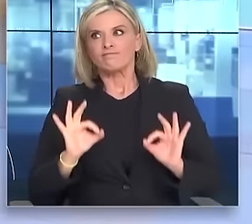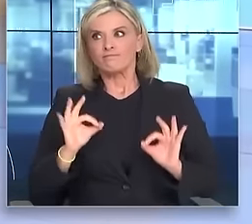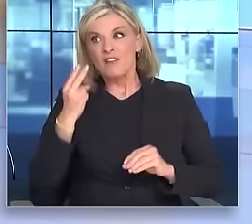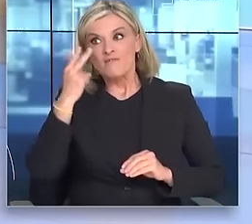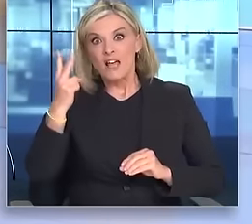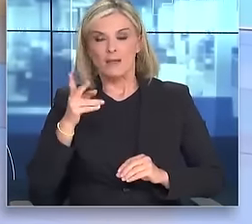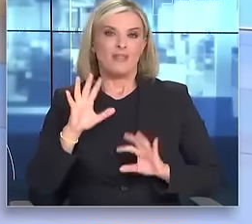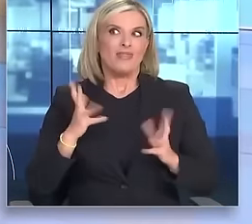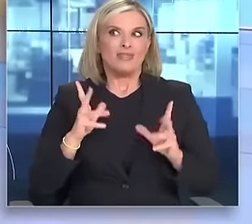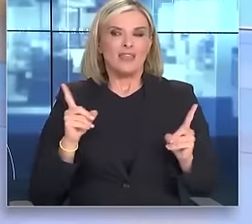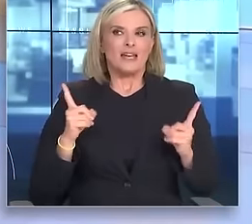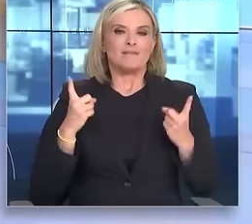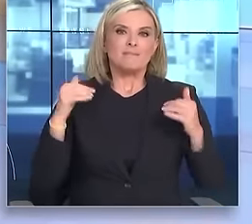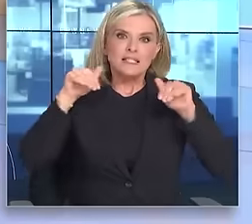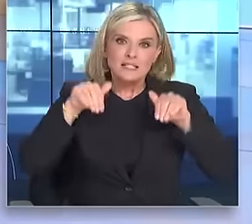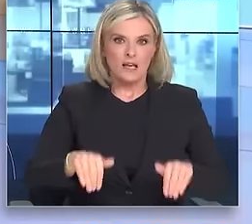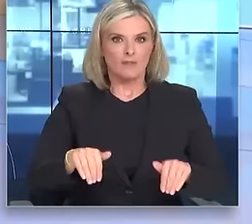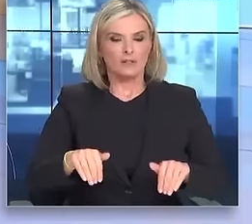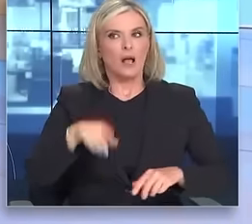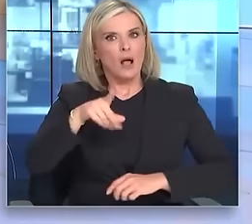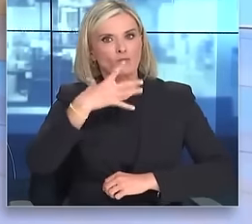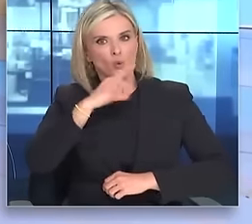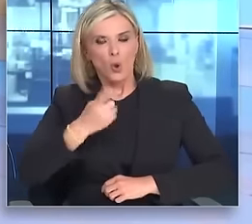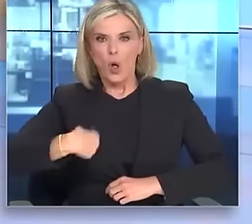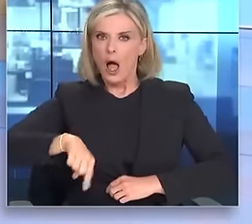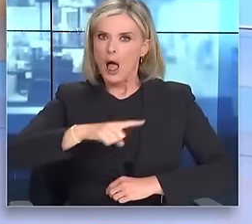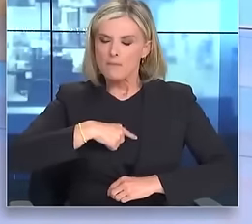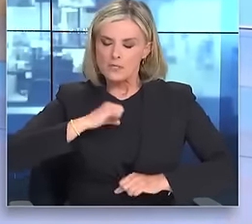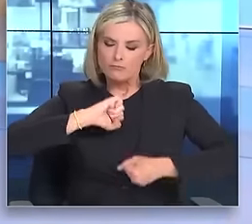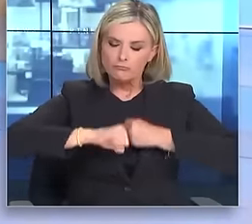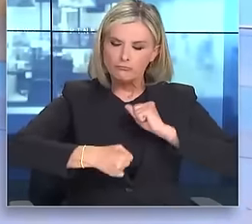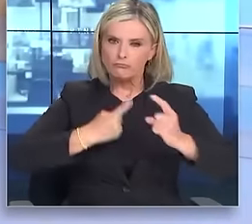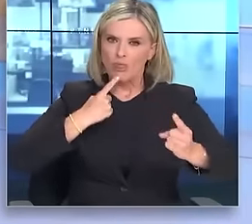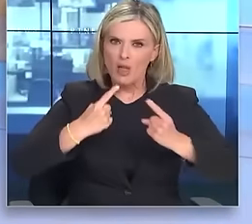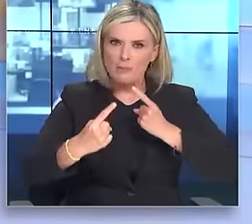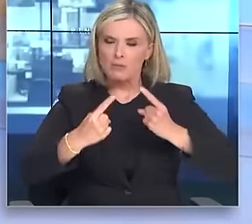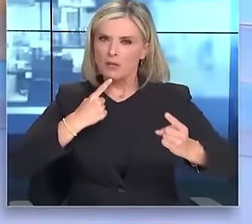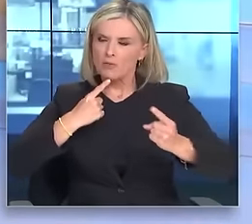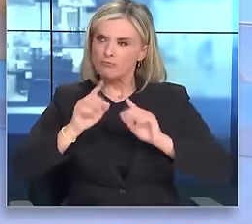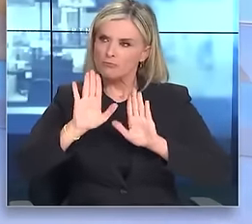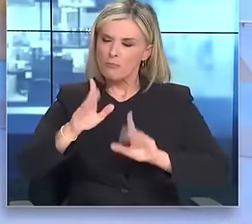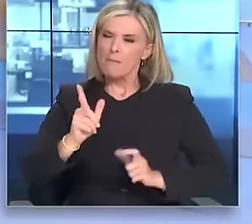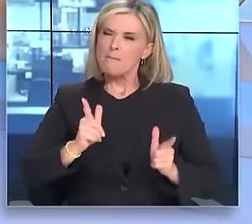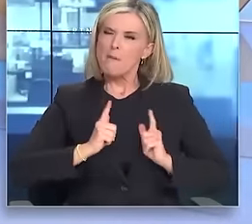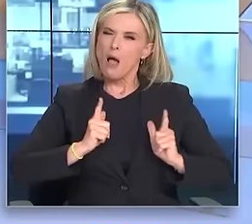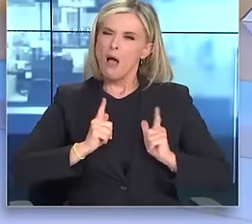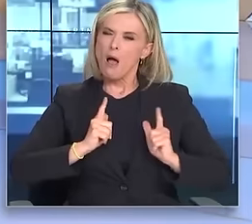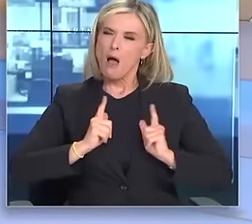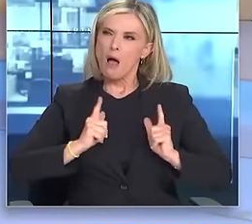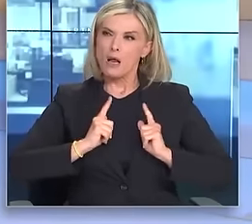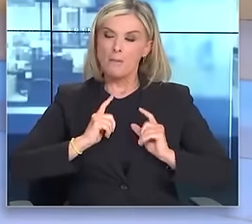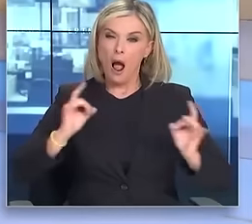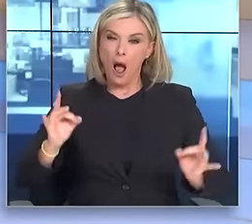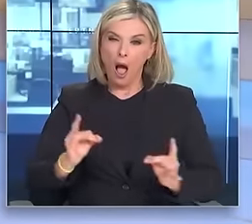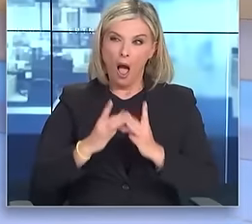και θέλαμε να διατηρήσουμε και εμείς κάποια ουσιαστικά διαπραγματευτικά όπλα σε περίπτωση που τα πράγματα δεν πήγαιναν